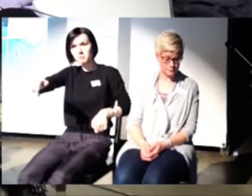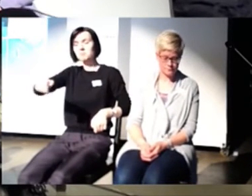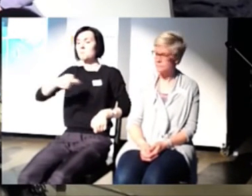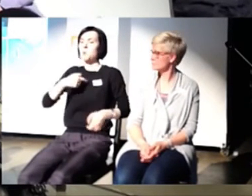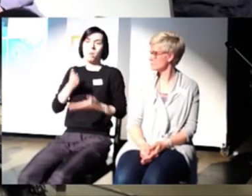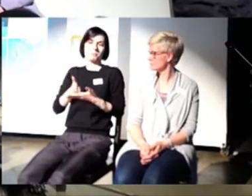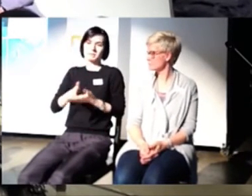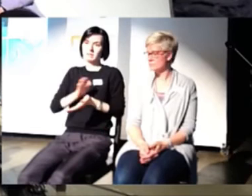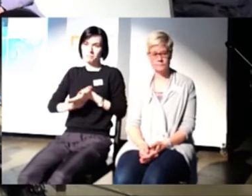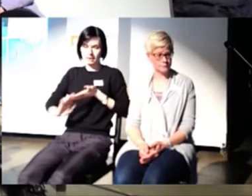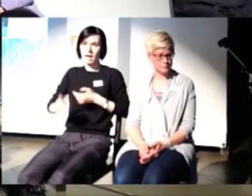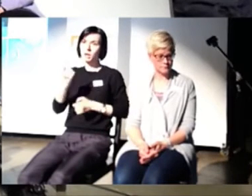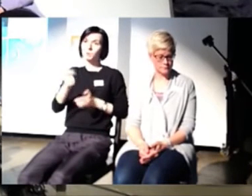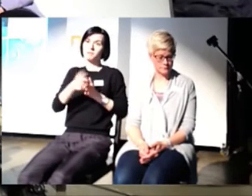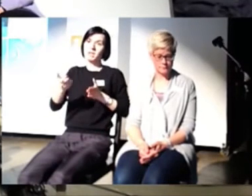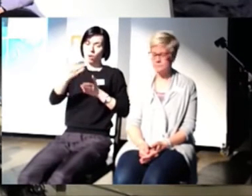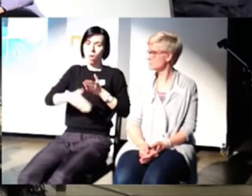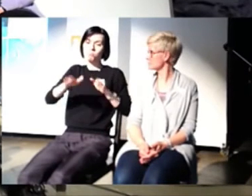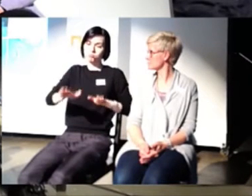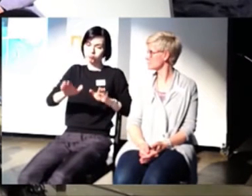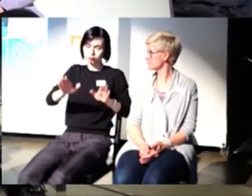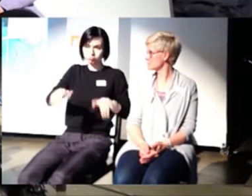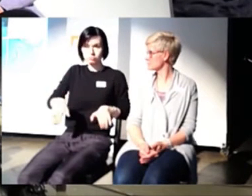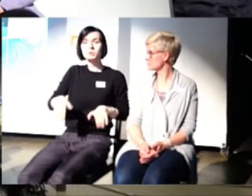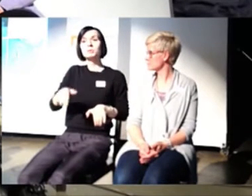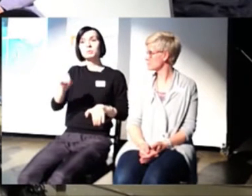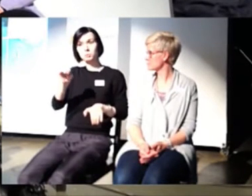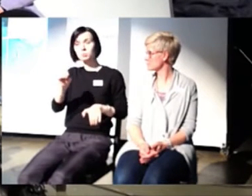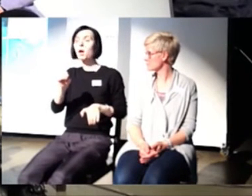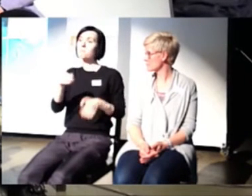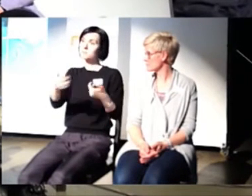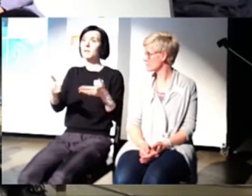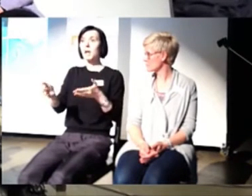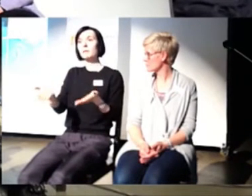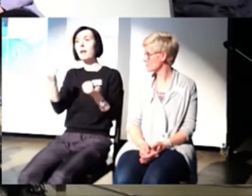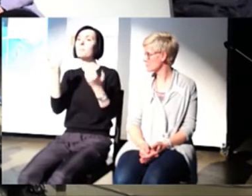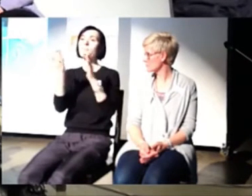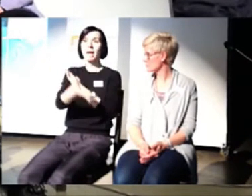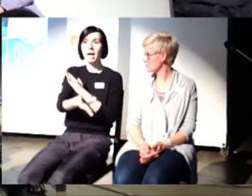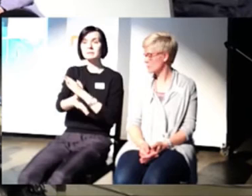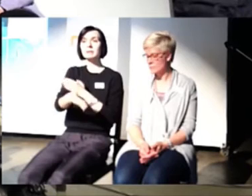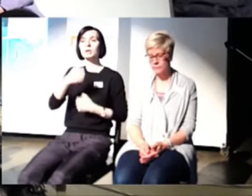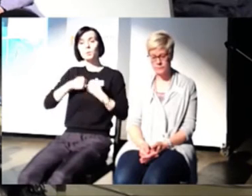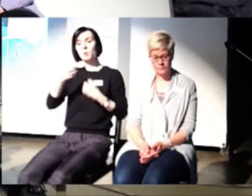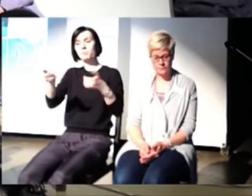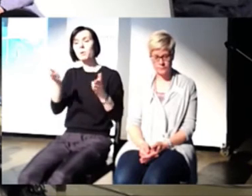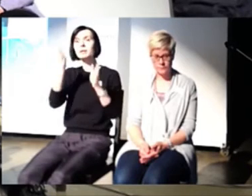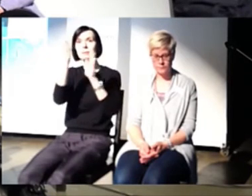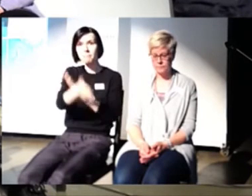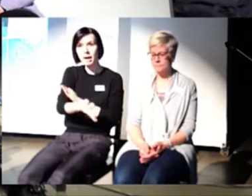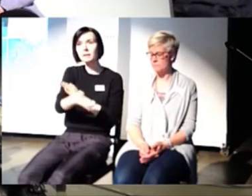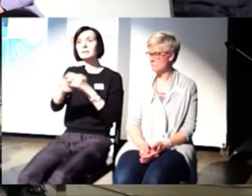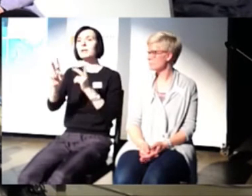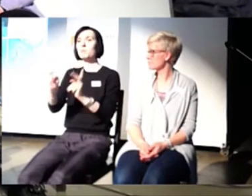myös työskentelytilat oli hyvin saavutettavat. Siellä oli esteetön kylpyhuone ja tosiaan ei ollut kynnyksiä eikä muita